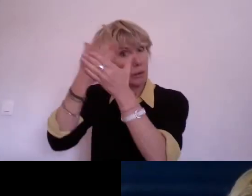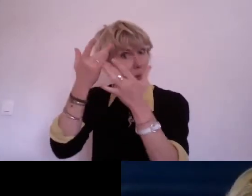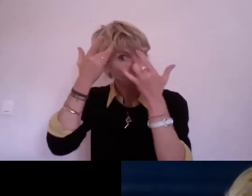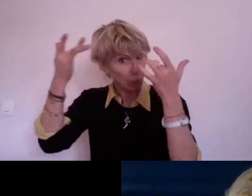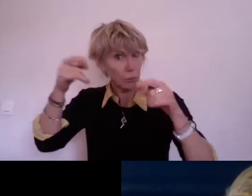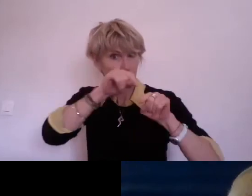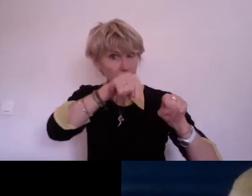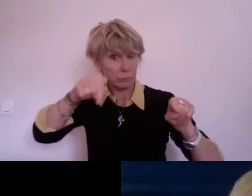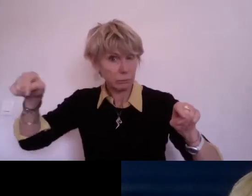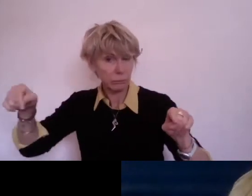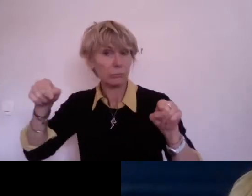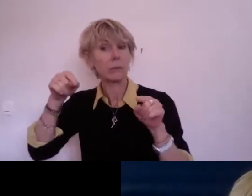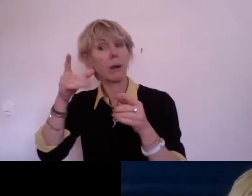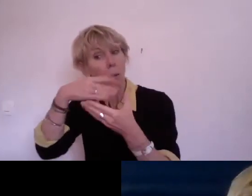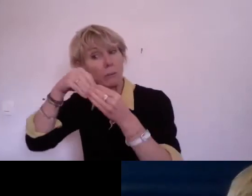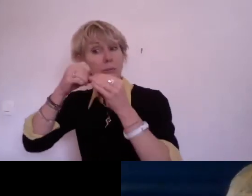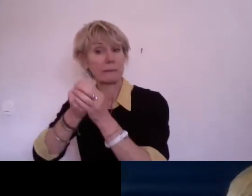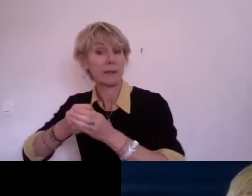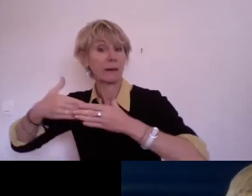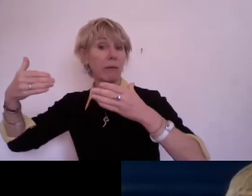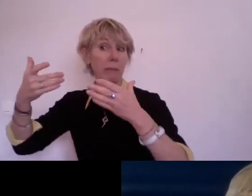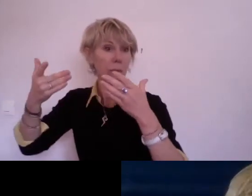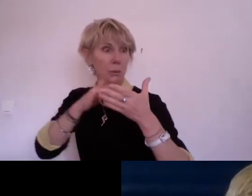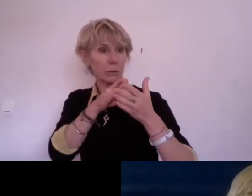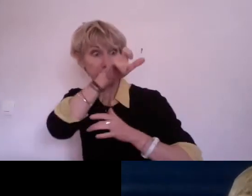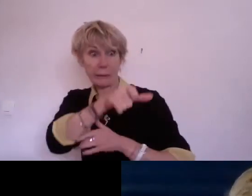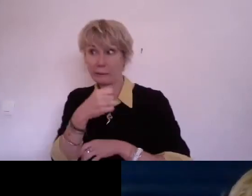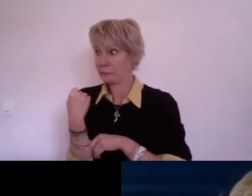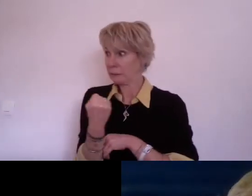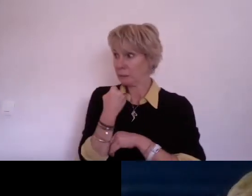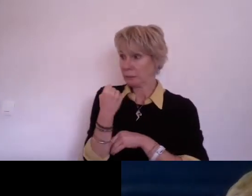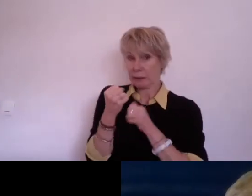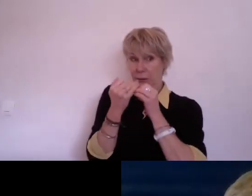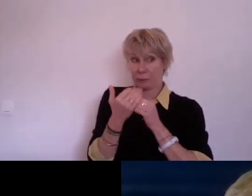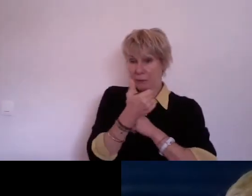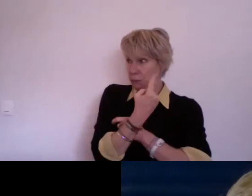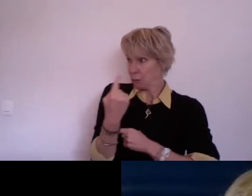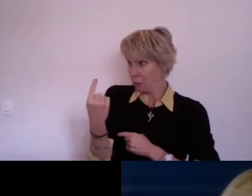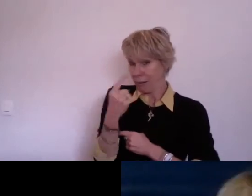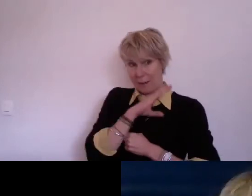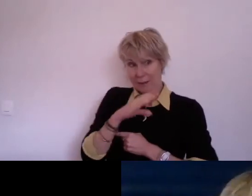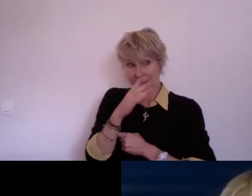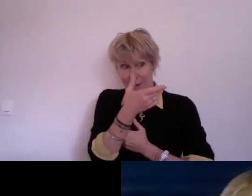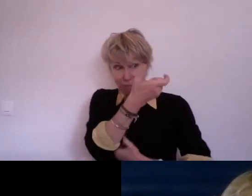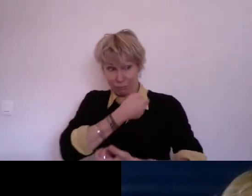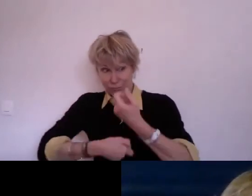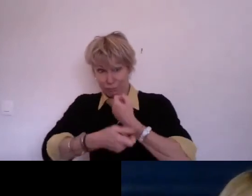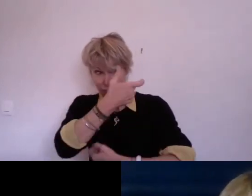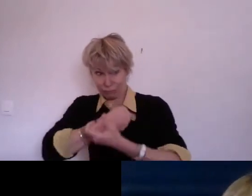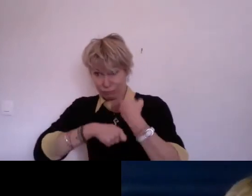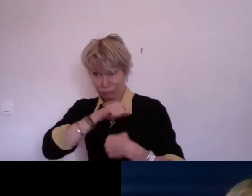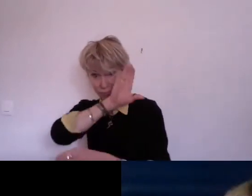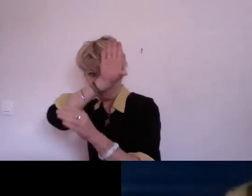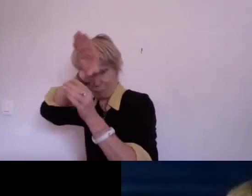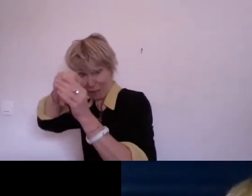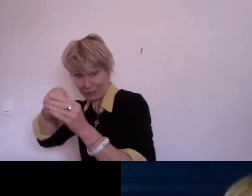également développer l'accompagnement des personnes isolées à leur domicile. Et ça, c'est extrêmement important dans nos nouvelles